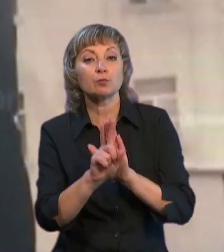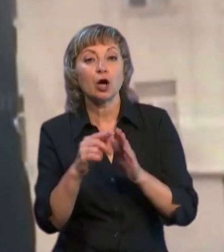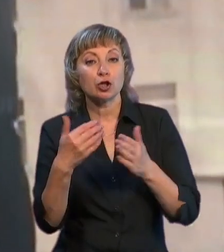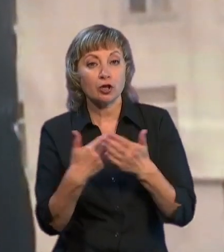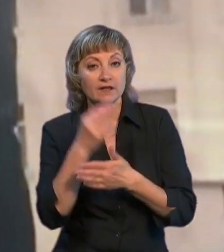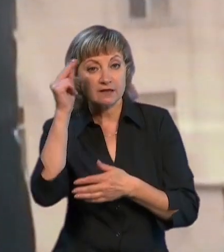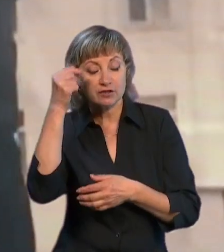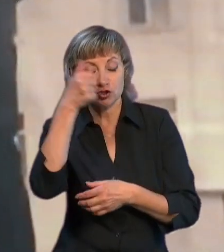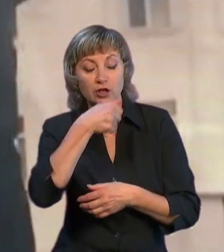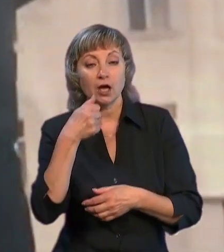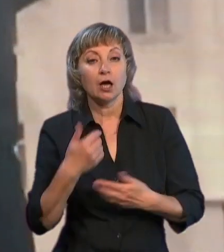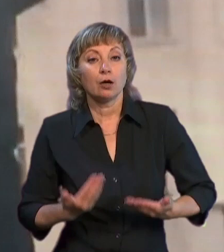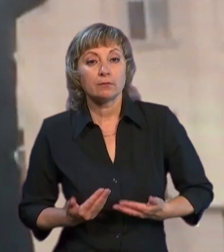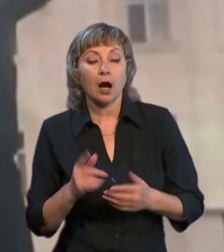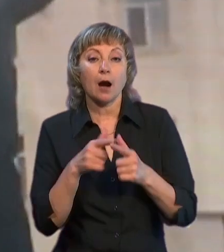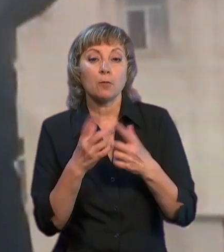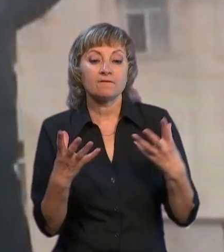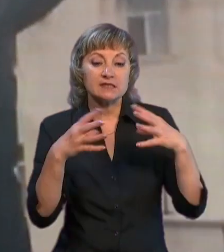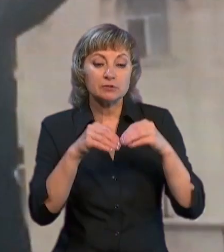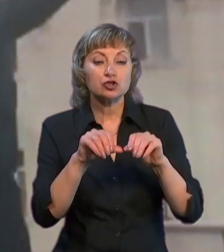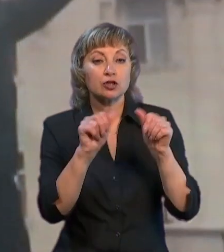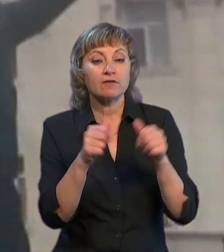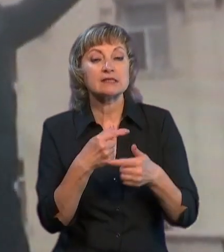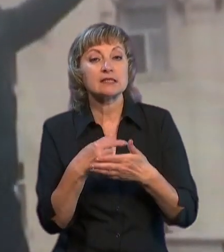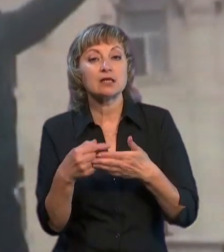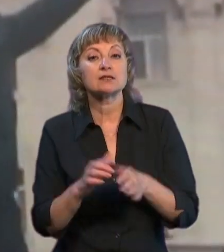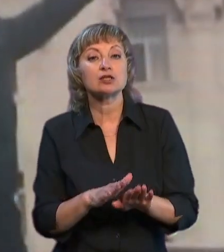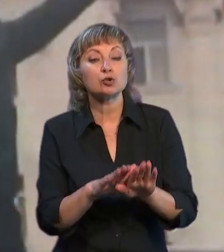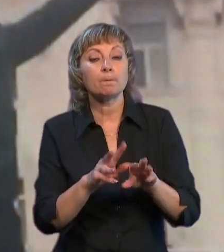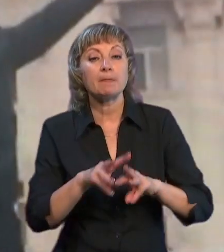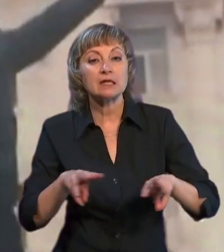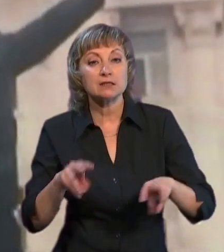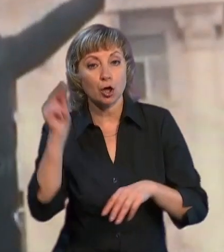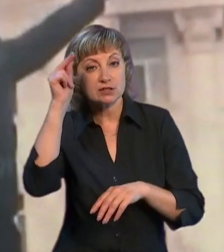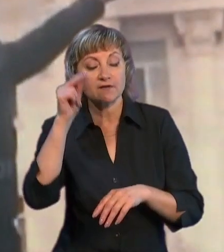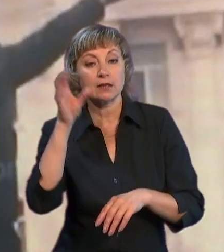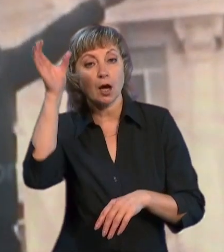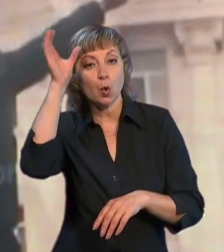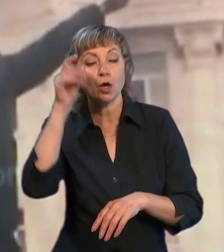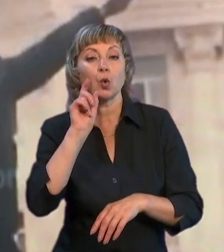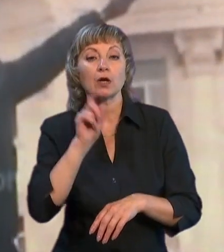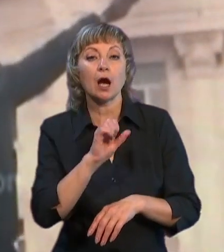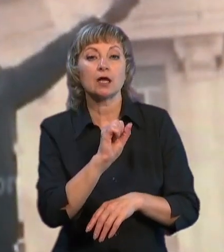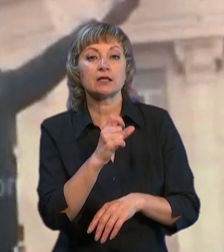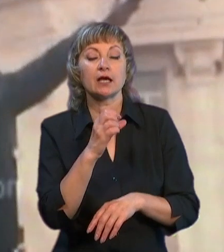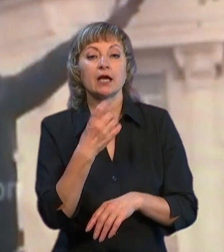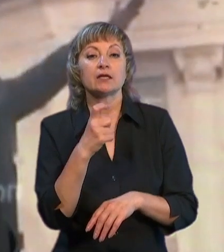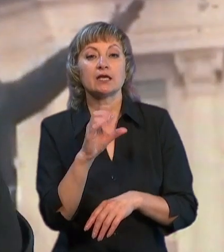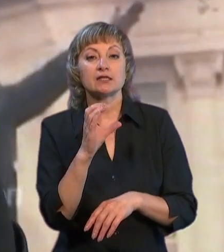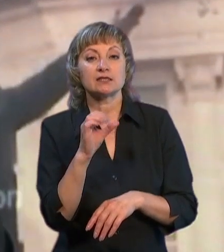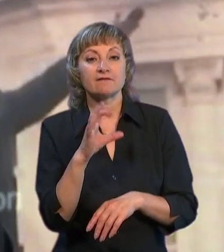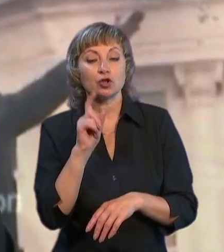навчальний рік очно або у змішаному форматі. Про це зазначив заступник міністра освіти та науки України Андрій Сташки в ефірі